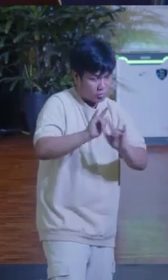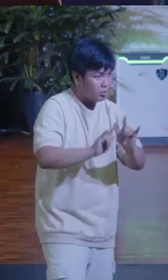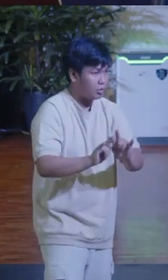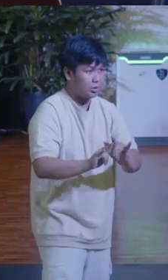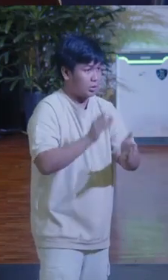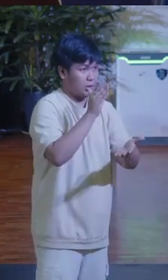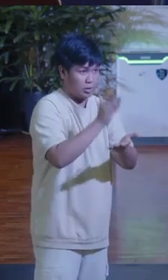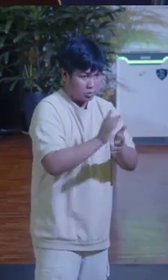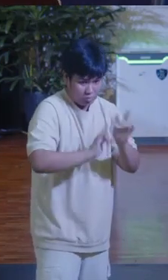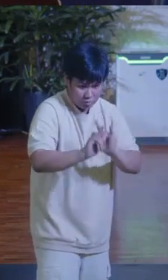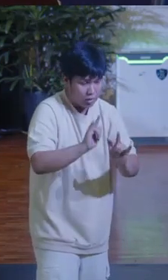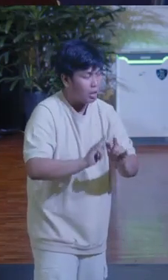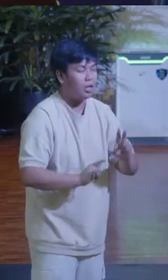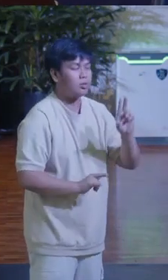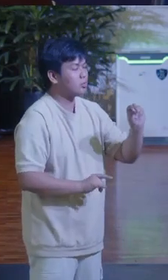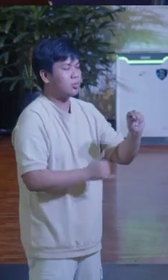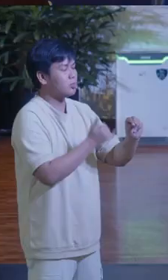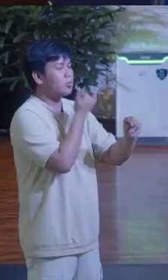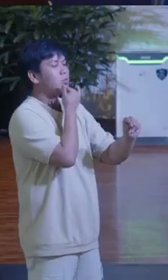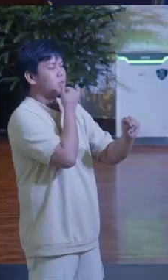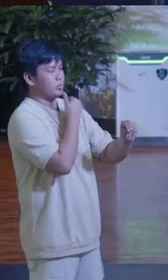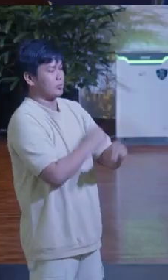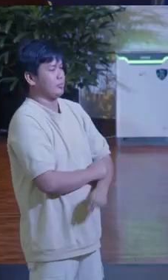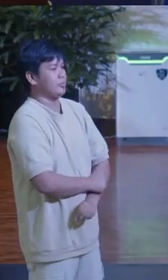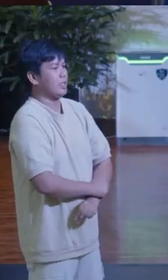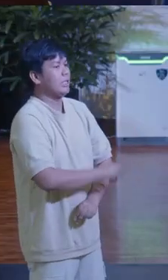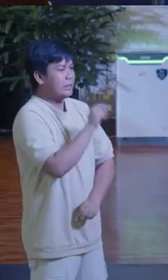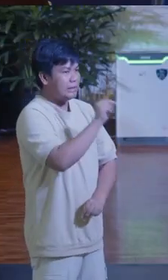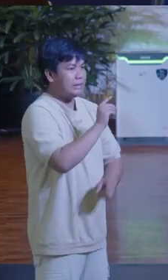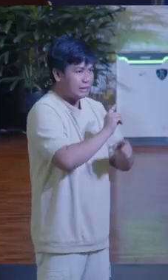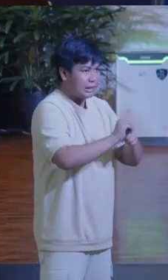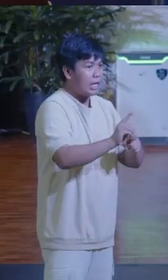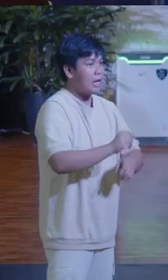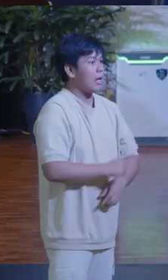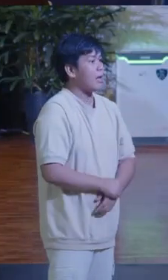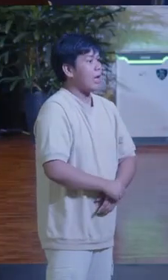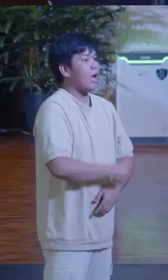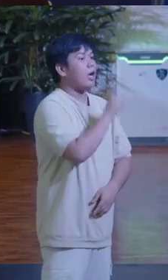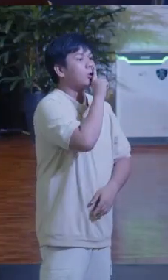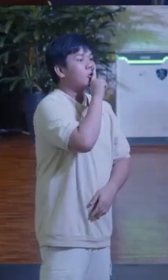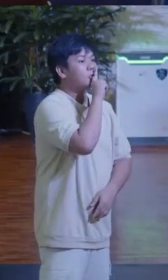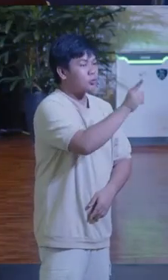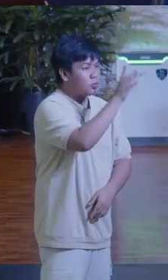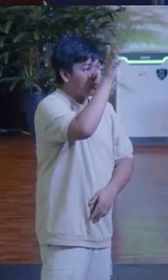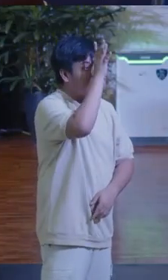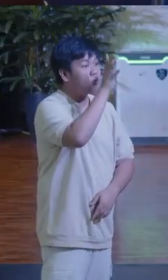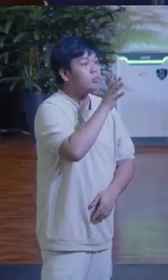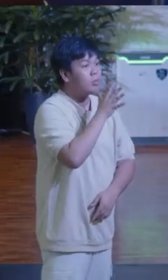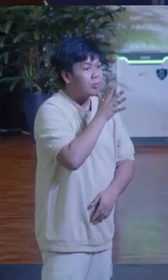na po natin sila ididisiplina. Ang magulang na nagmamahal sa kanyang anak,